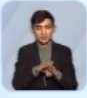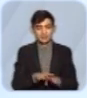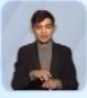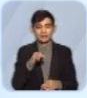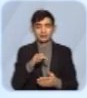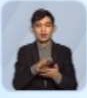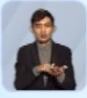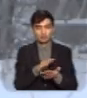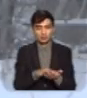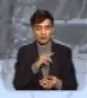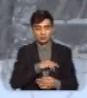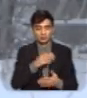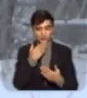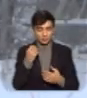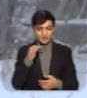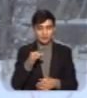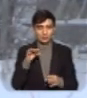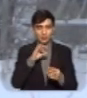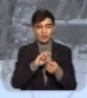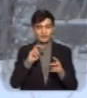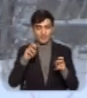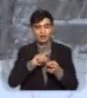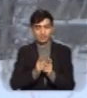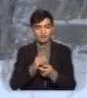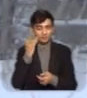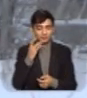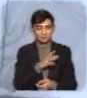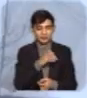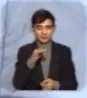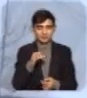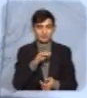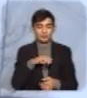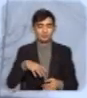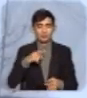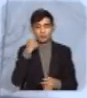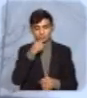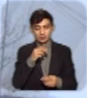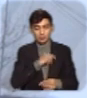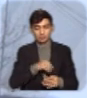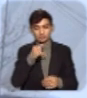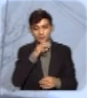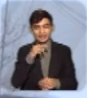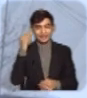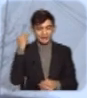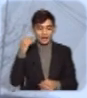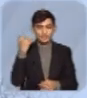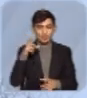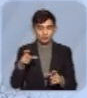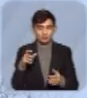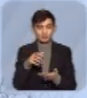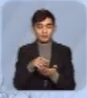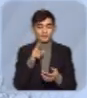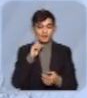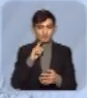Содан әлі істемей тұр. Атауы талай өзгеріп, кейінгі жылдары қызметі де дұрыс жүрмеген кәсіпорында Қытай елінің кәсіпкерлері де жалғалыпты.